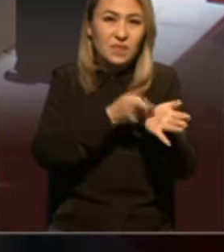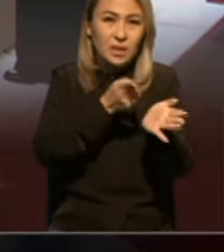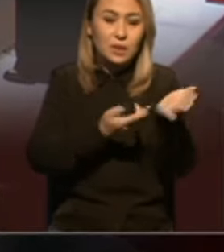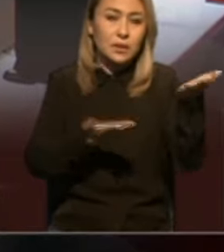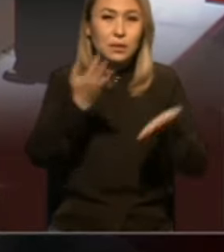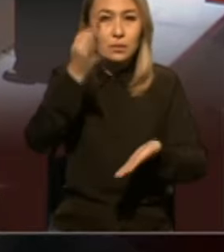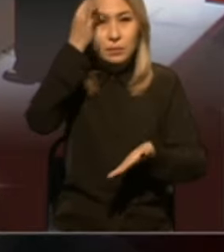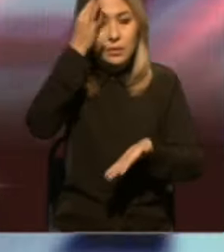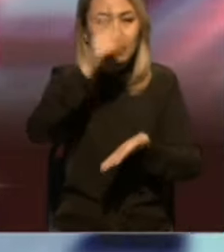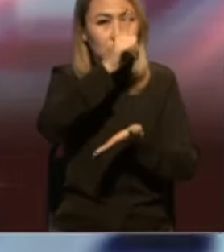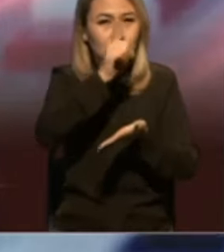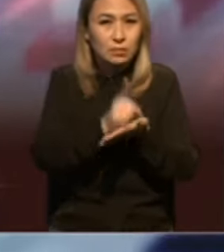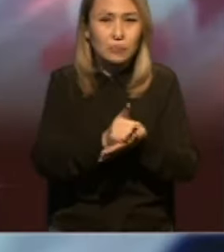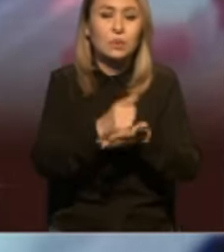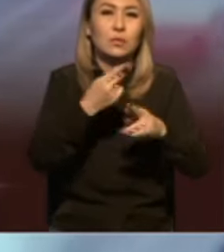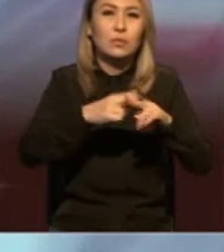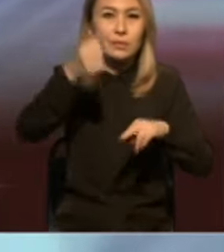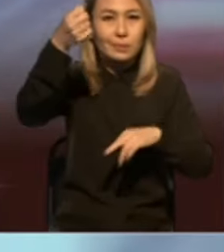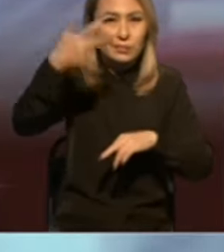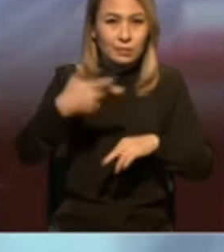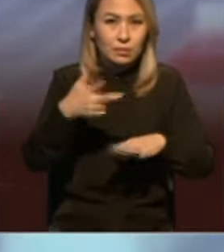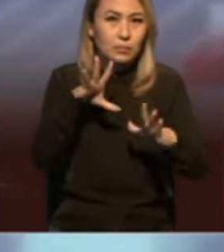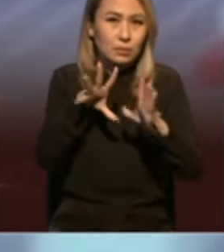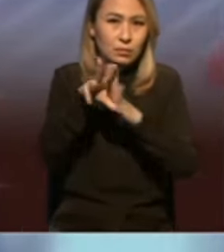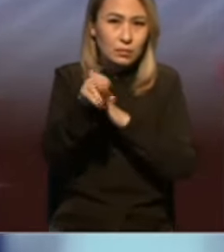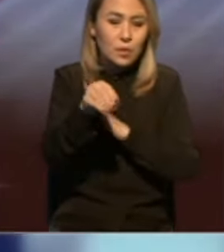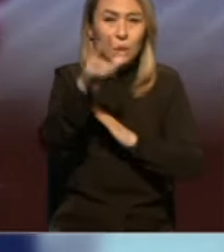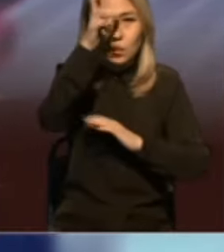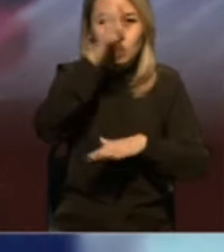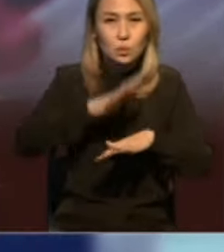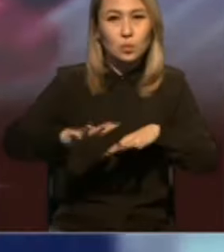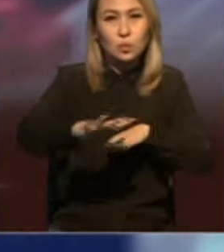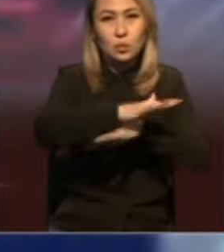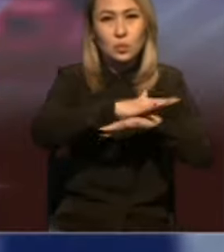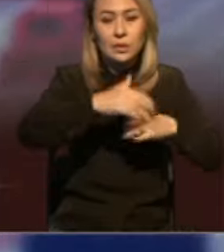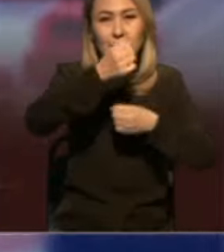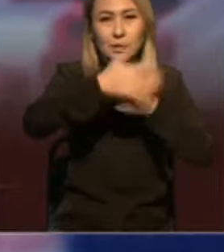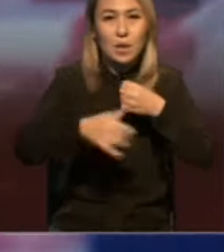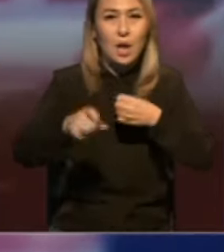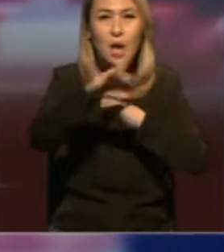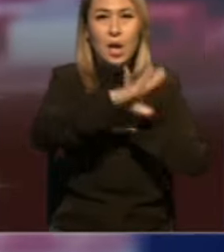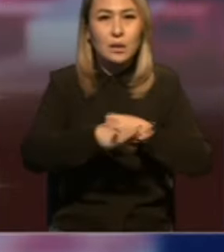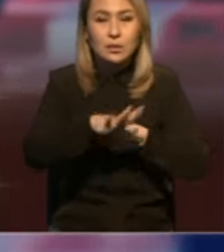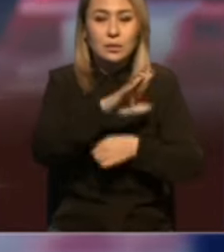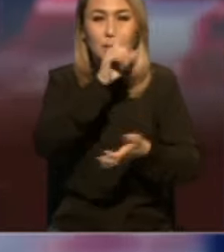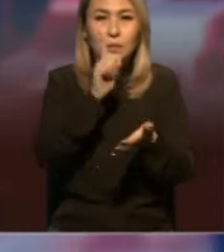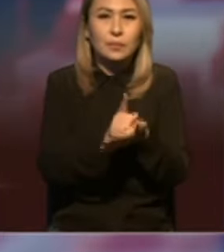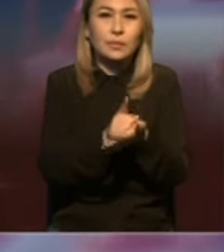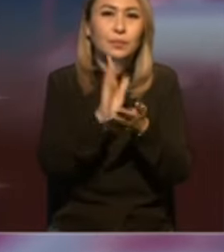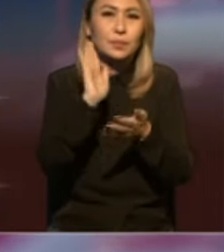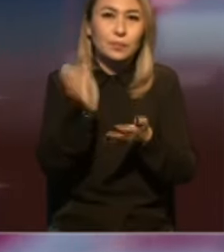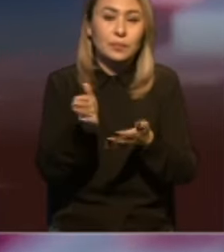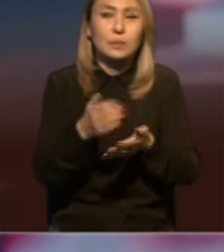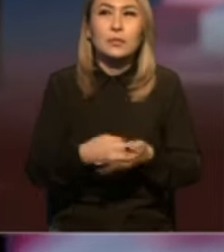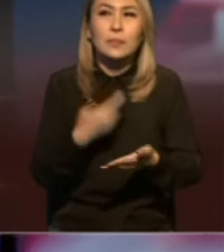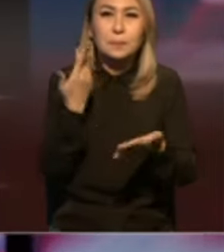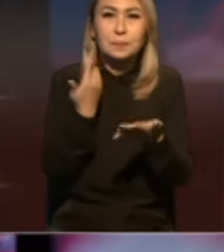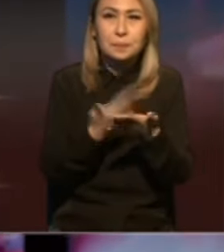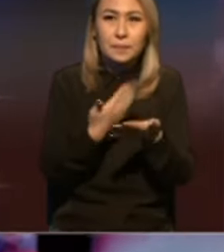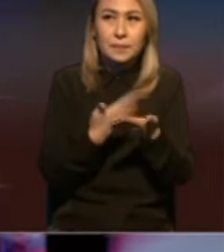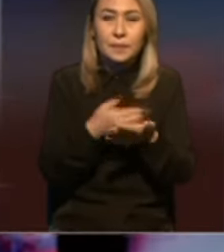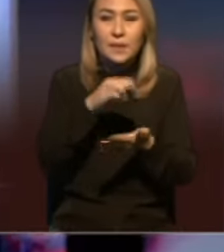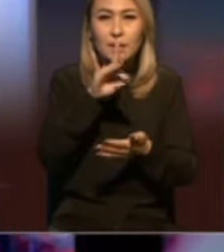кезде міндетті түрде осы үштіктің ортасында орналасқан түрк әлемі Орталық Азияға жанама әсерлер міндетті түрде болады. Мысал